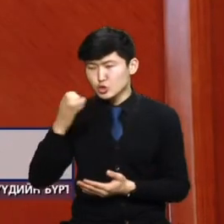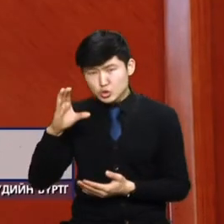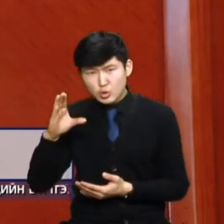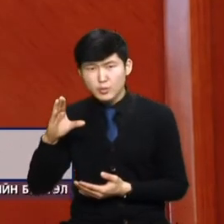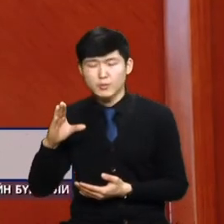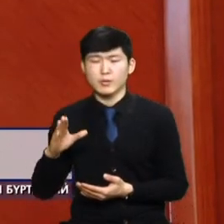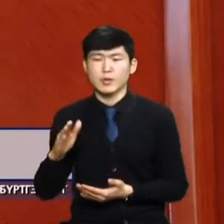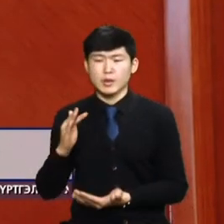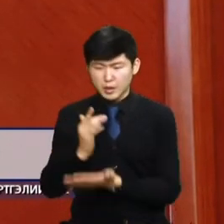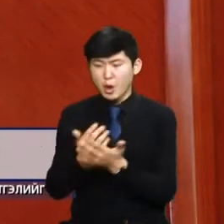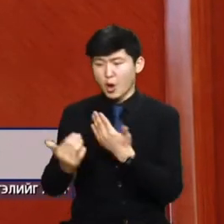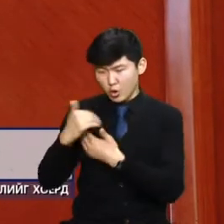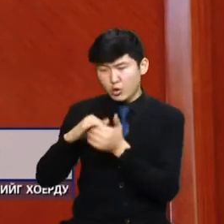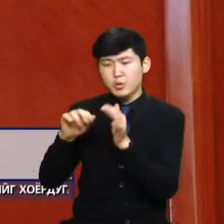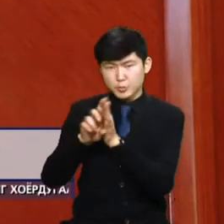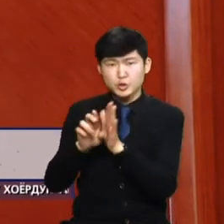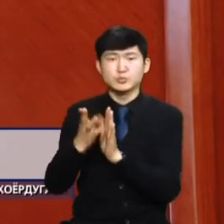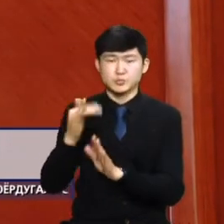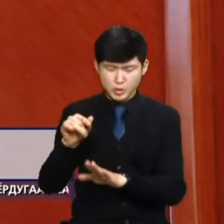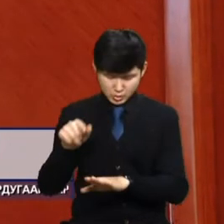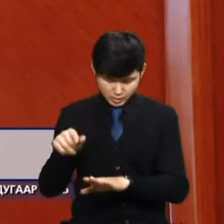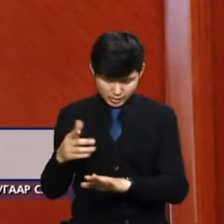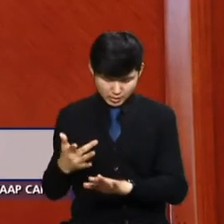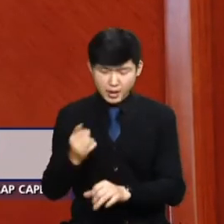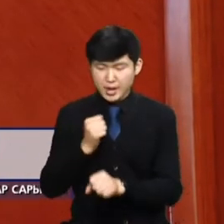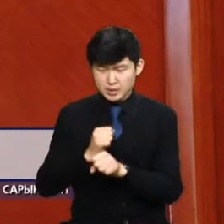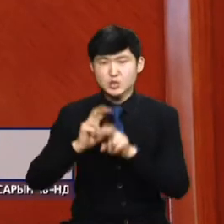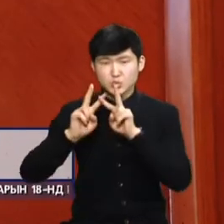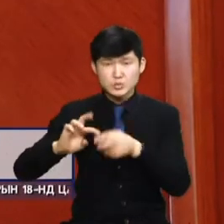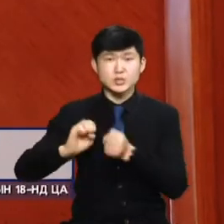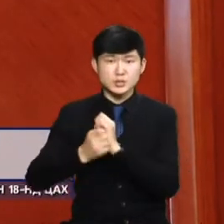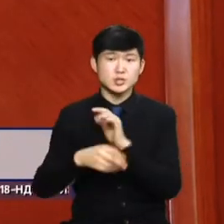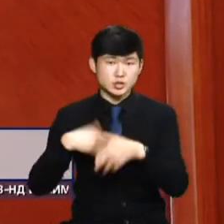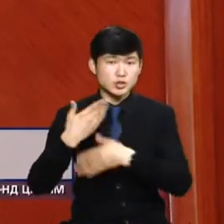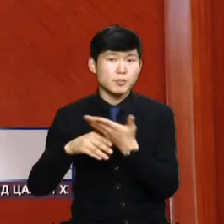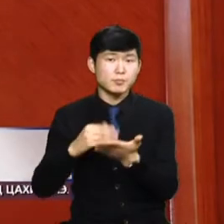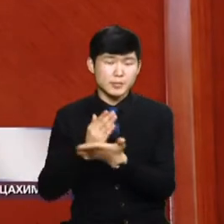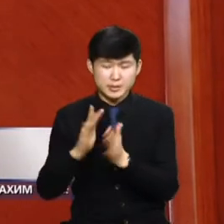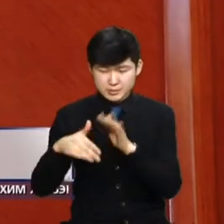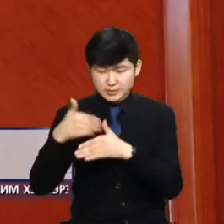мөн одоо зорцуулах боломжтой. Энд дээр бол тооцоолууд бол хийгдчихээн.